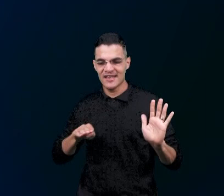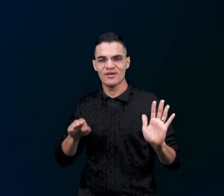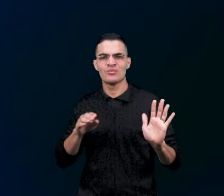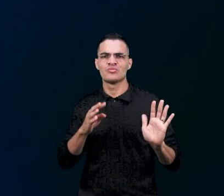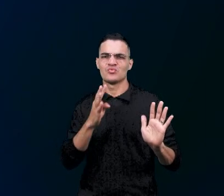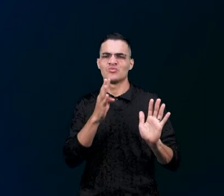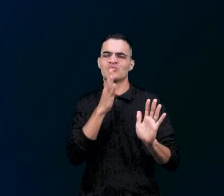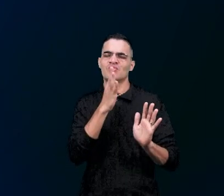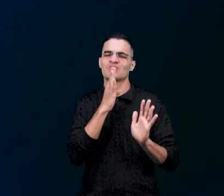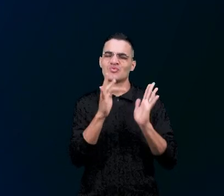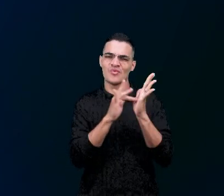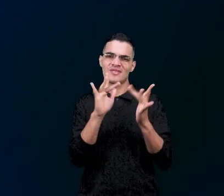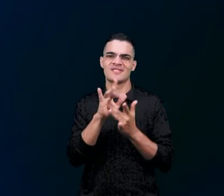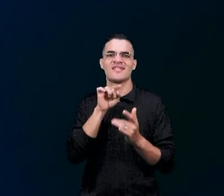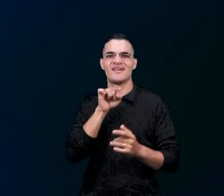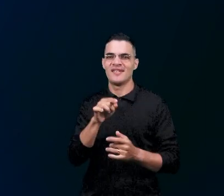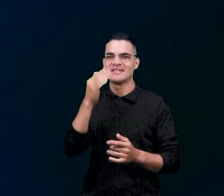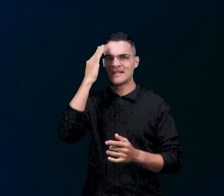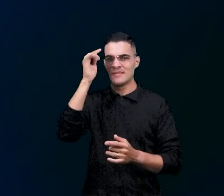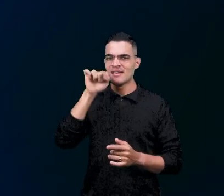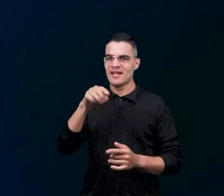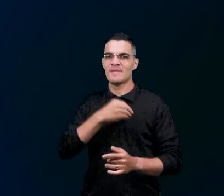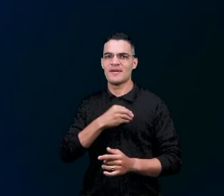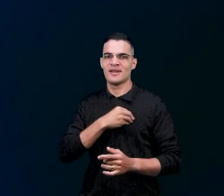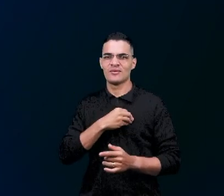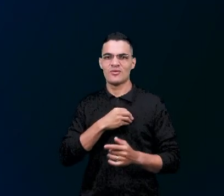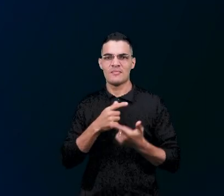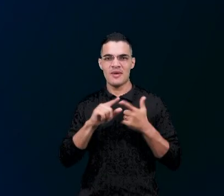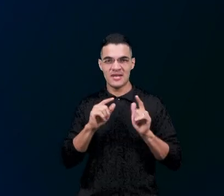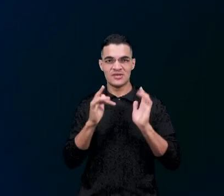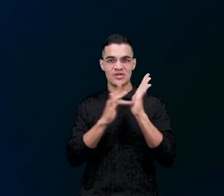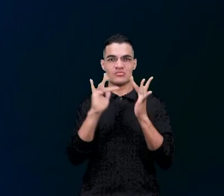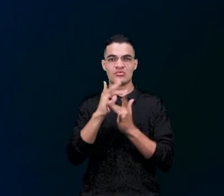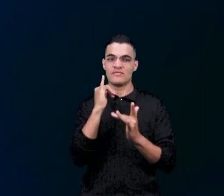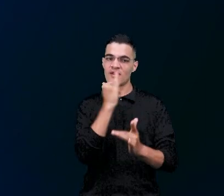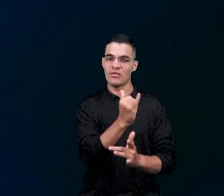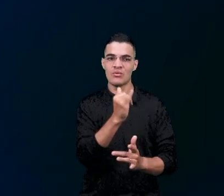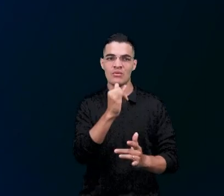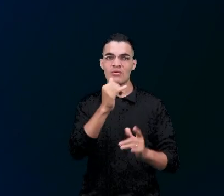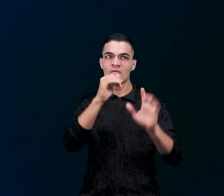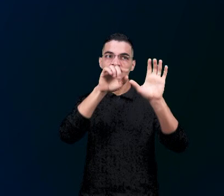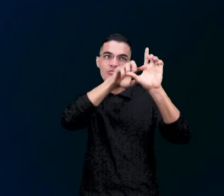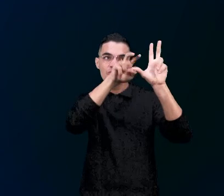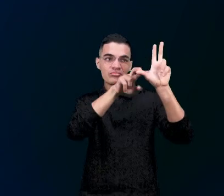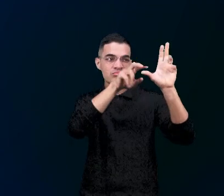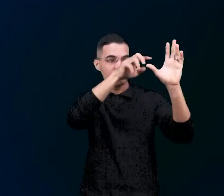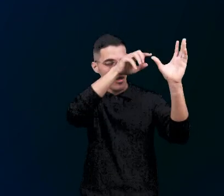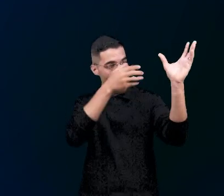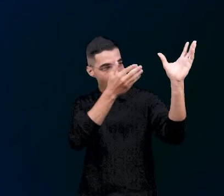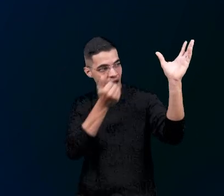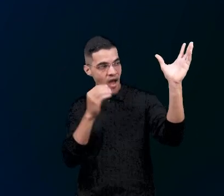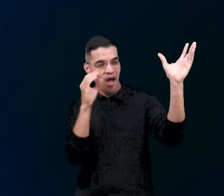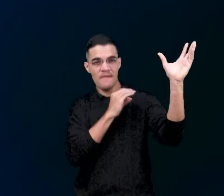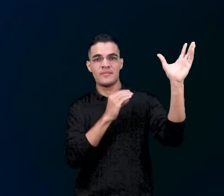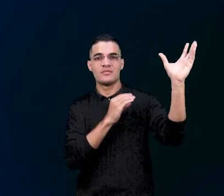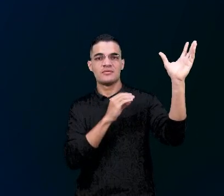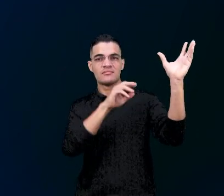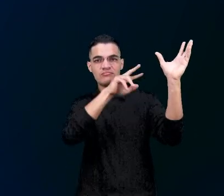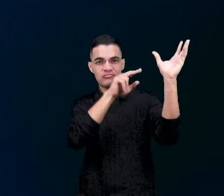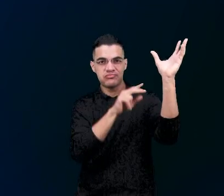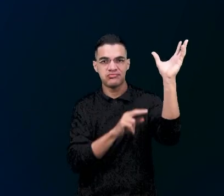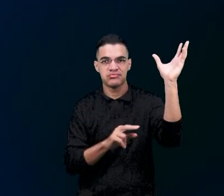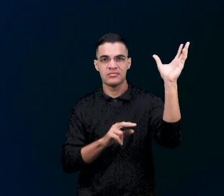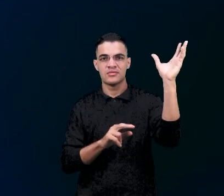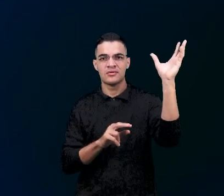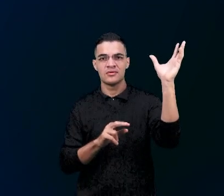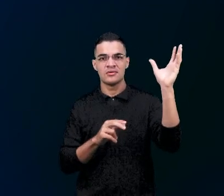dit, descends vite, car aujourd'hui il convient que je reste chez toi. Cette rencontre est de foi. Zachée